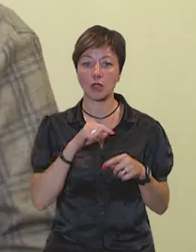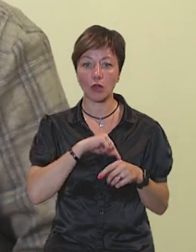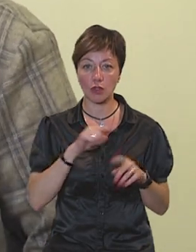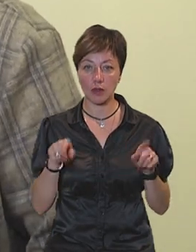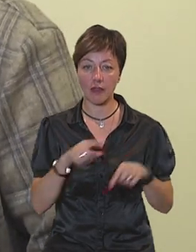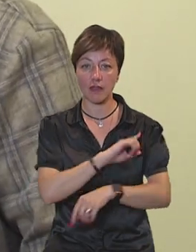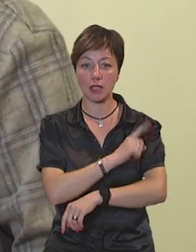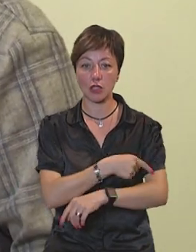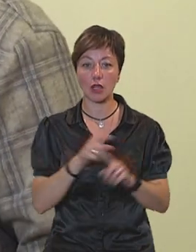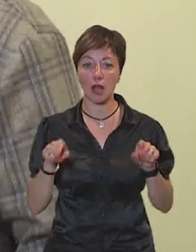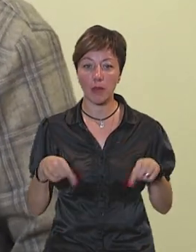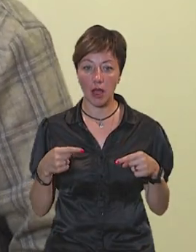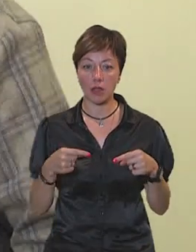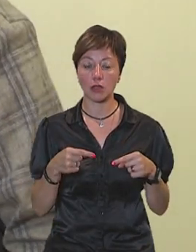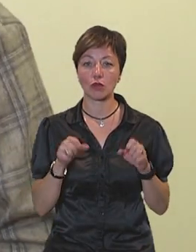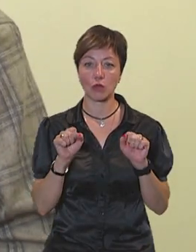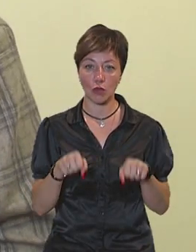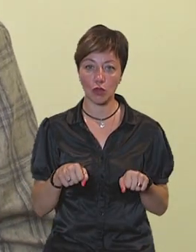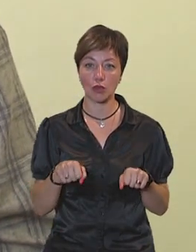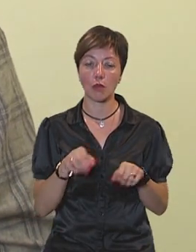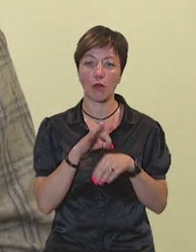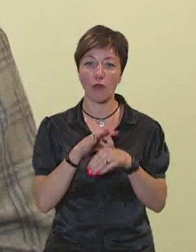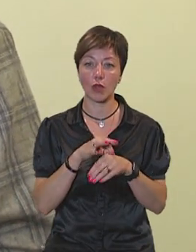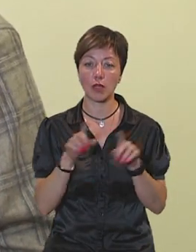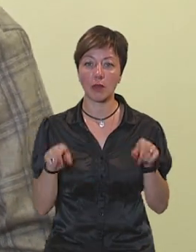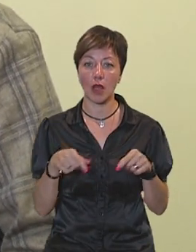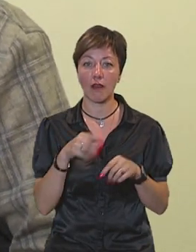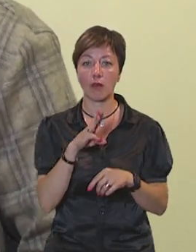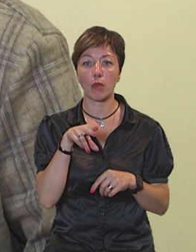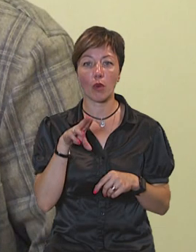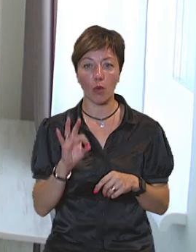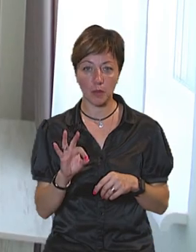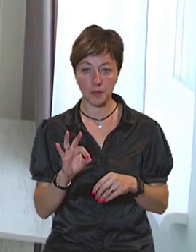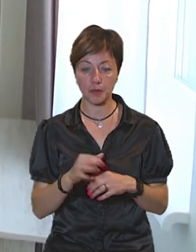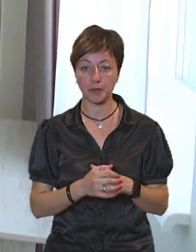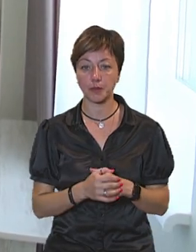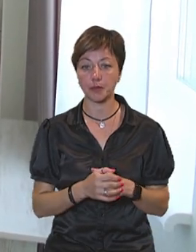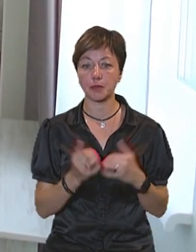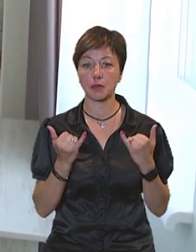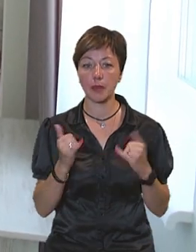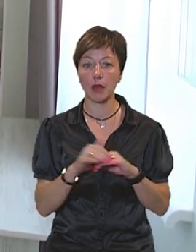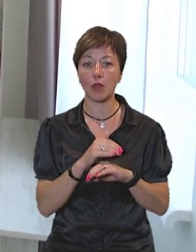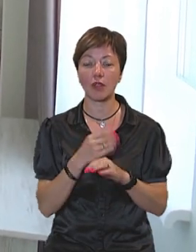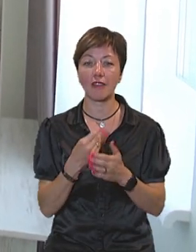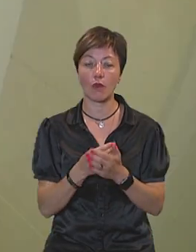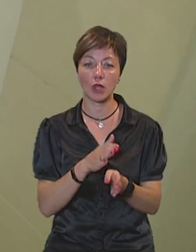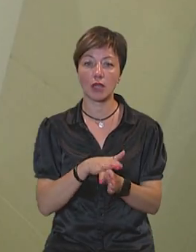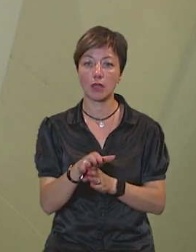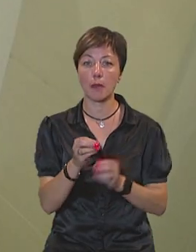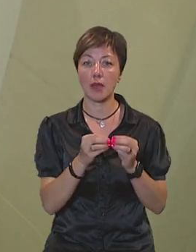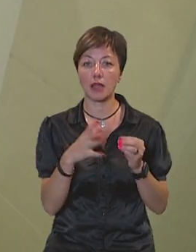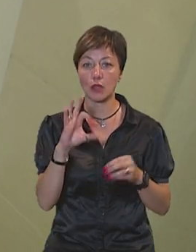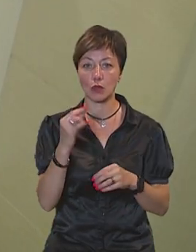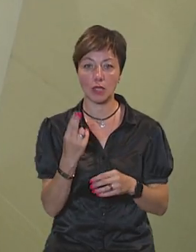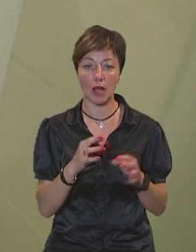реабілітацію, фізичну реабілітацію. Тут зможуть так само проводити реабілітацію внутрішньопереміщені особи. Наразі благодійний фонд реалізовує